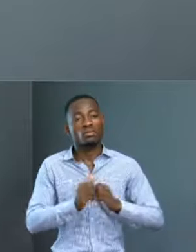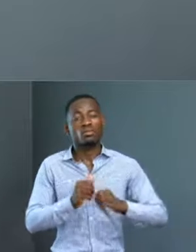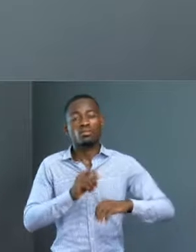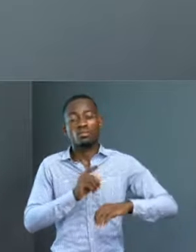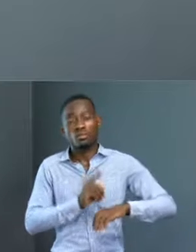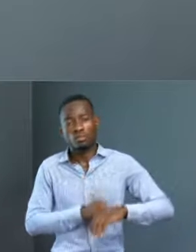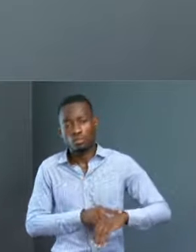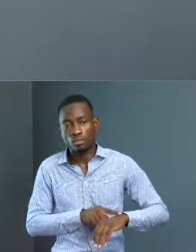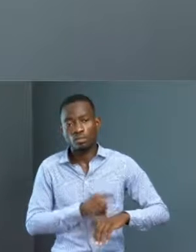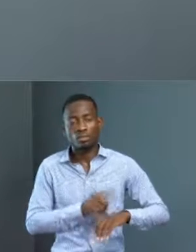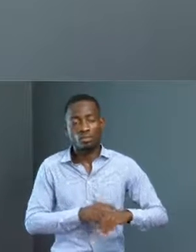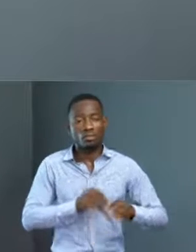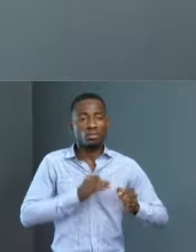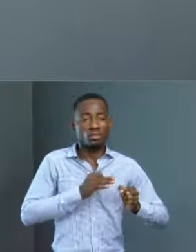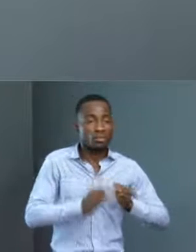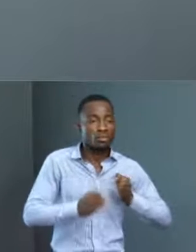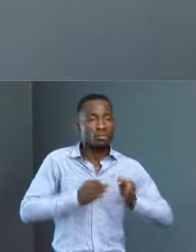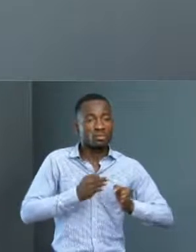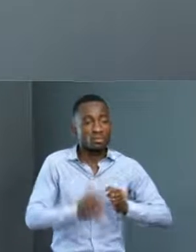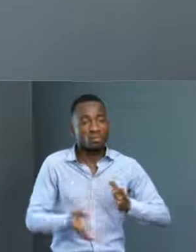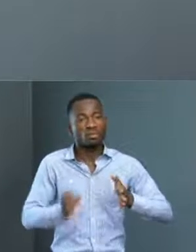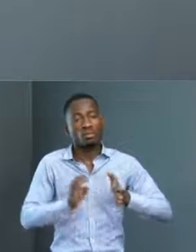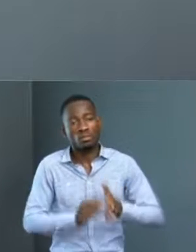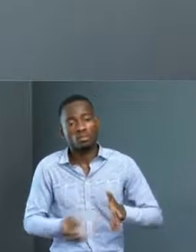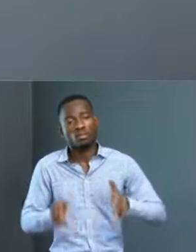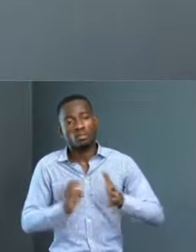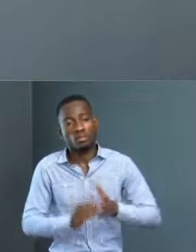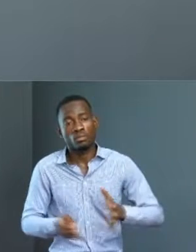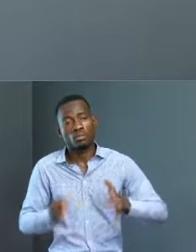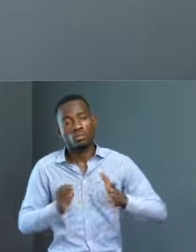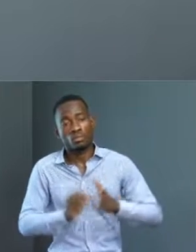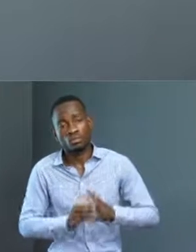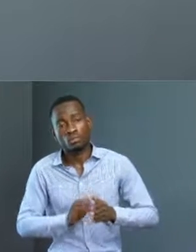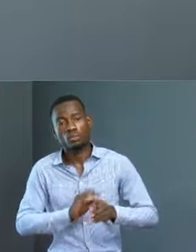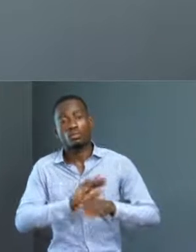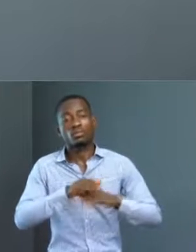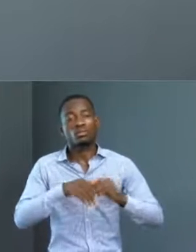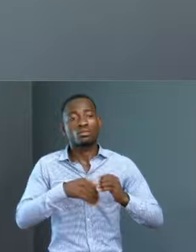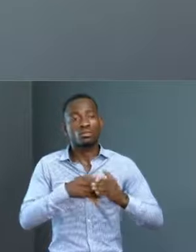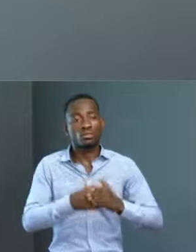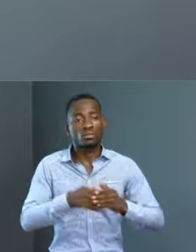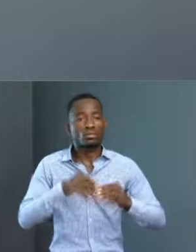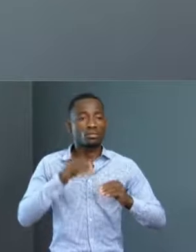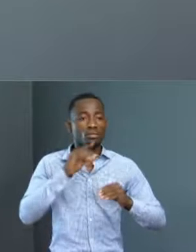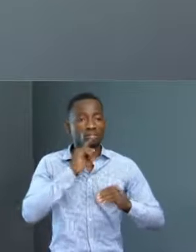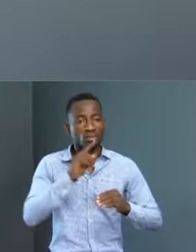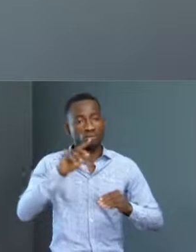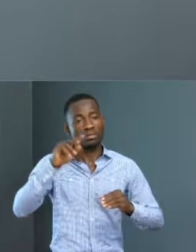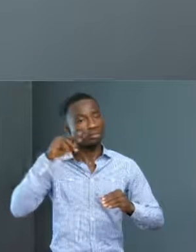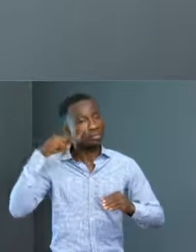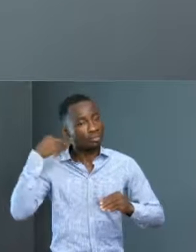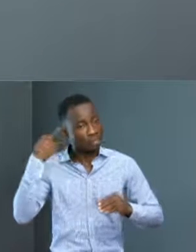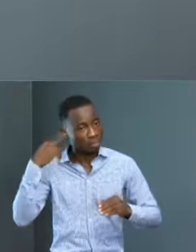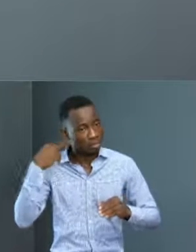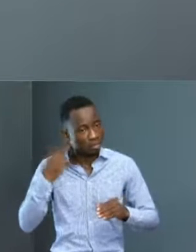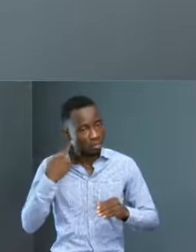vous expliquer encore et encore, de sorte à ce que ceux qui sont à la radio, ceux qui nous